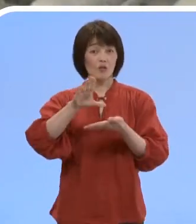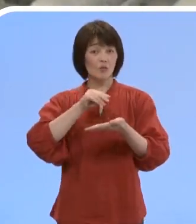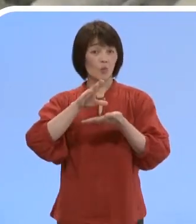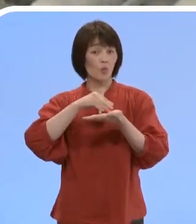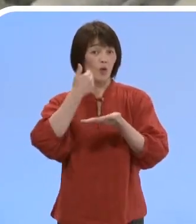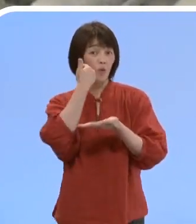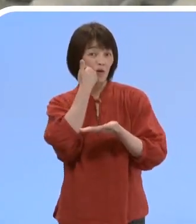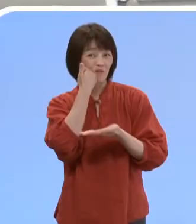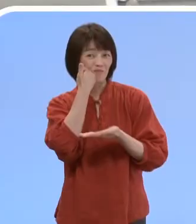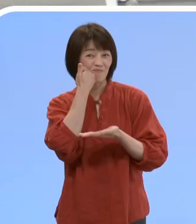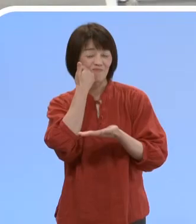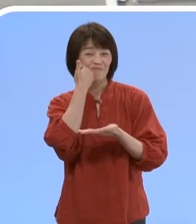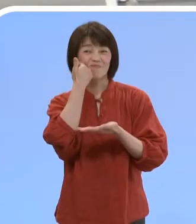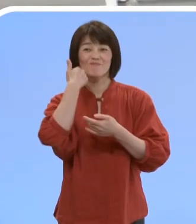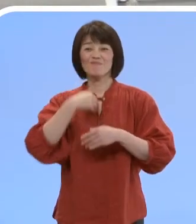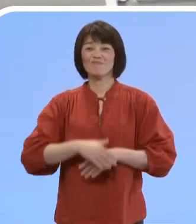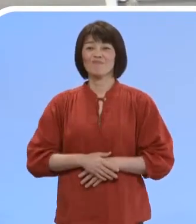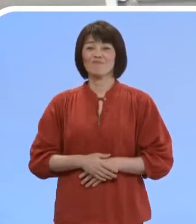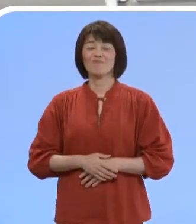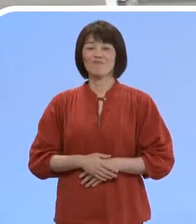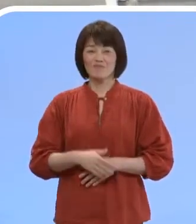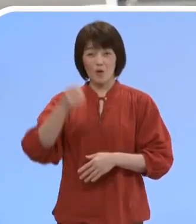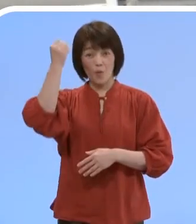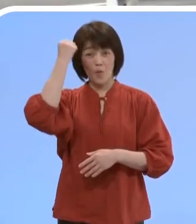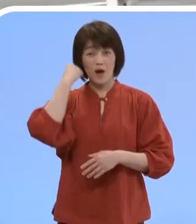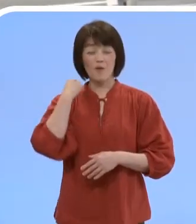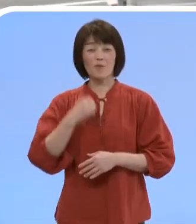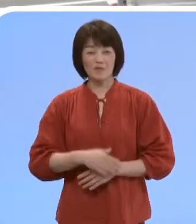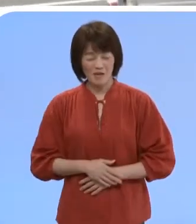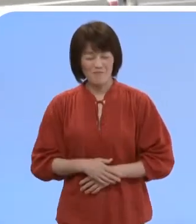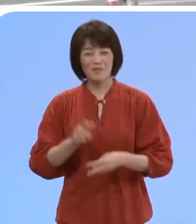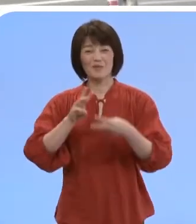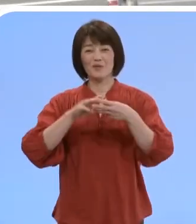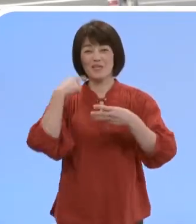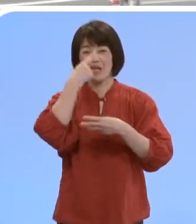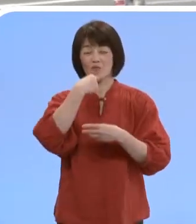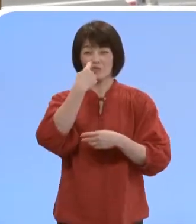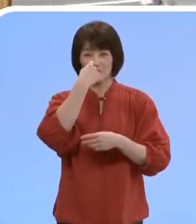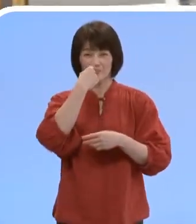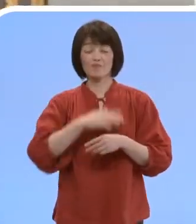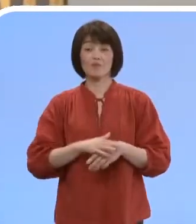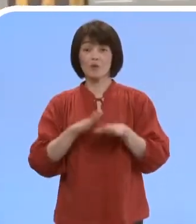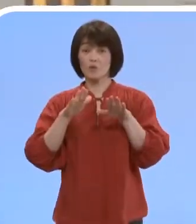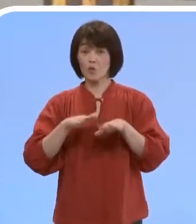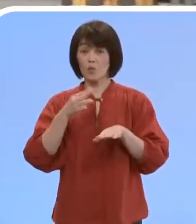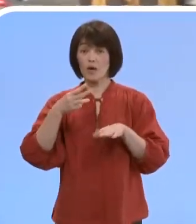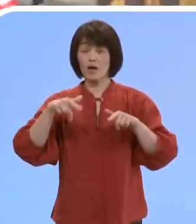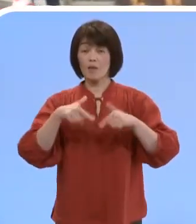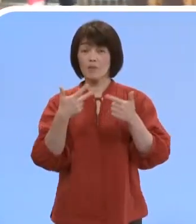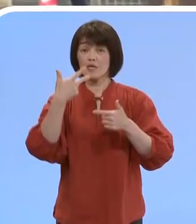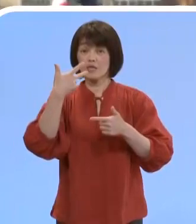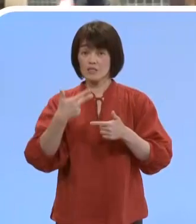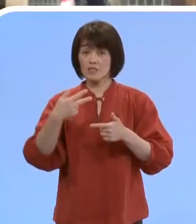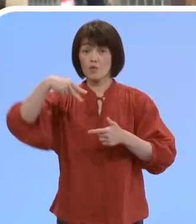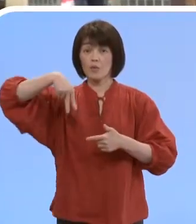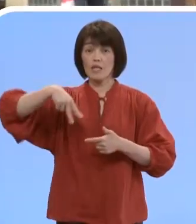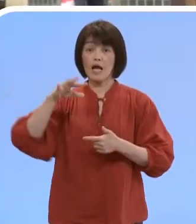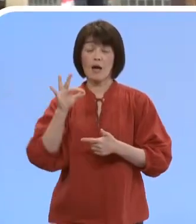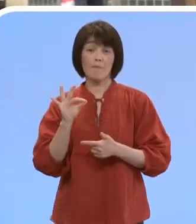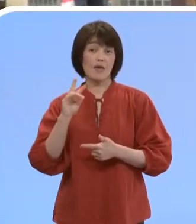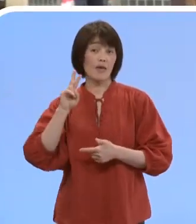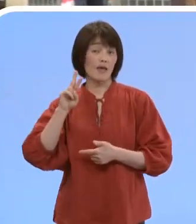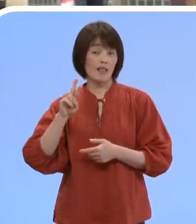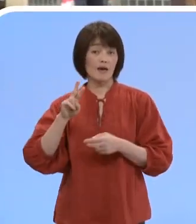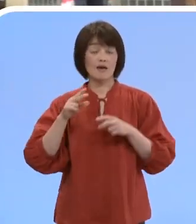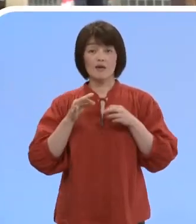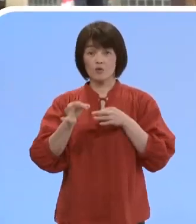そしてリポーターは、 おはようございます、田口真理です。今回私は三木市にありますなめら商